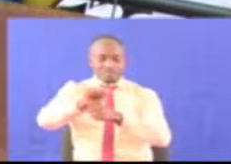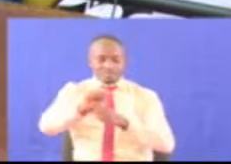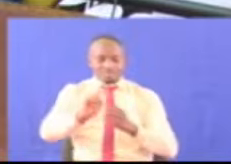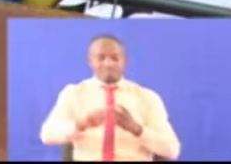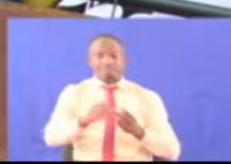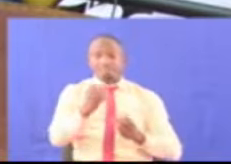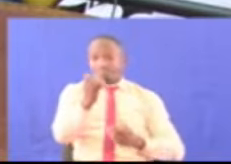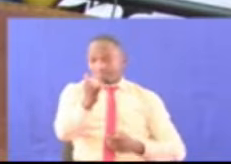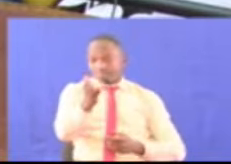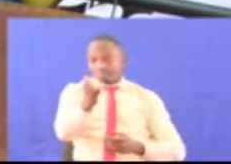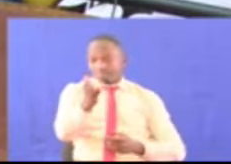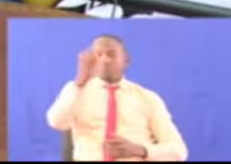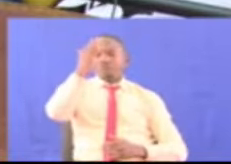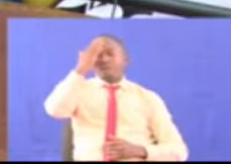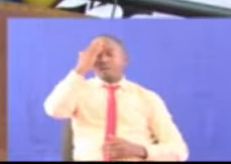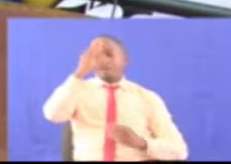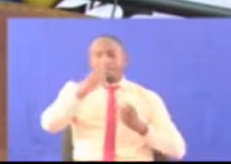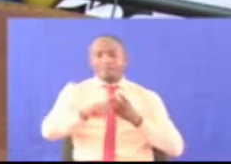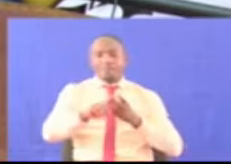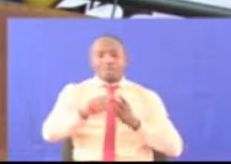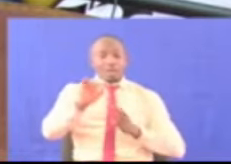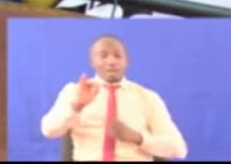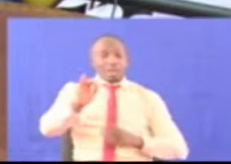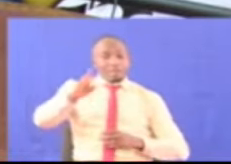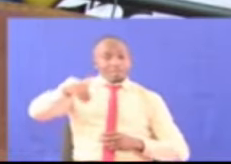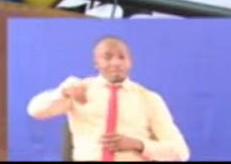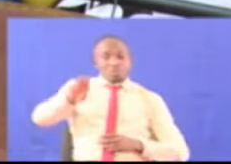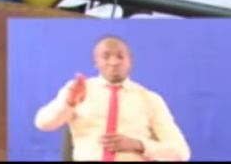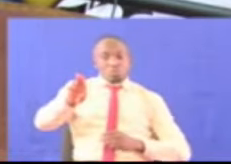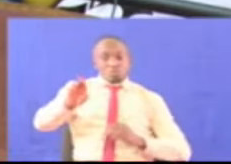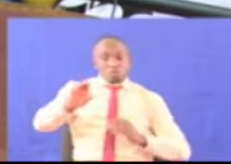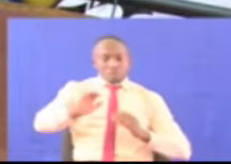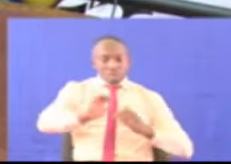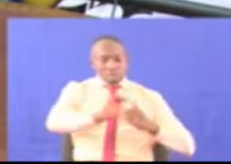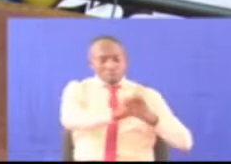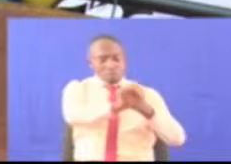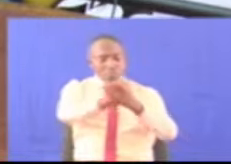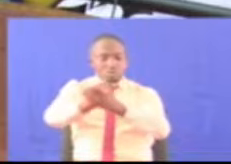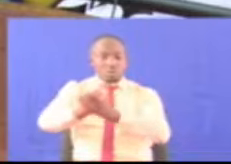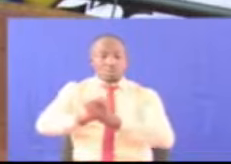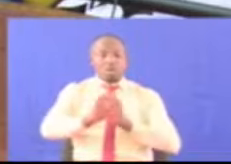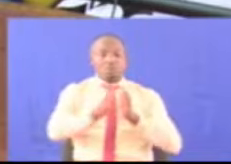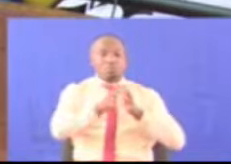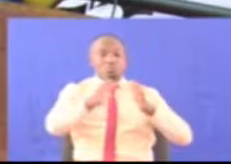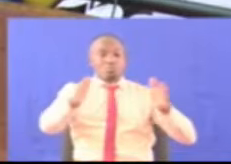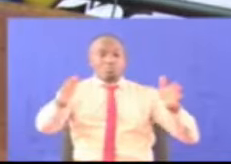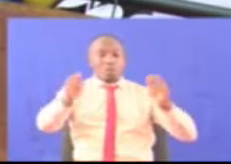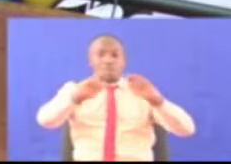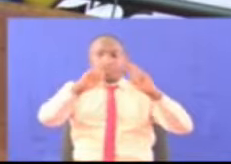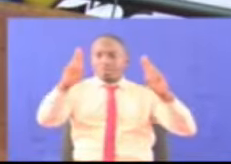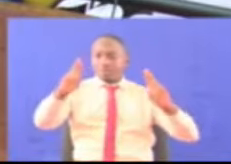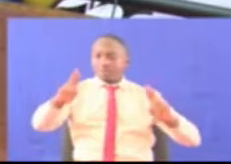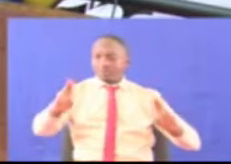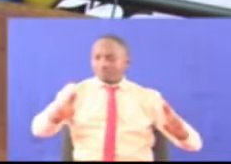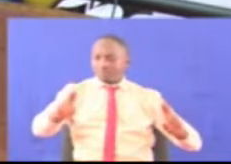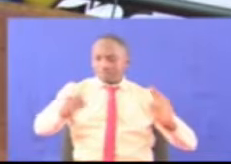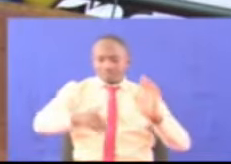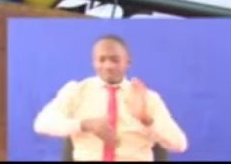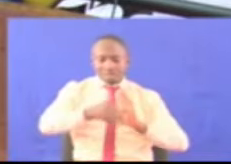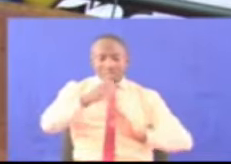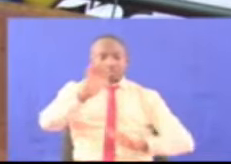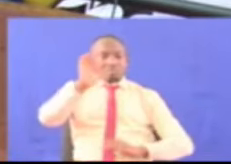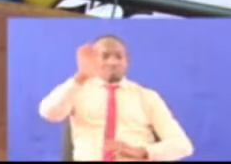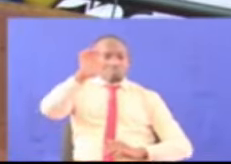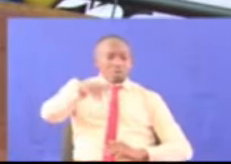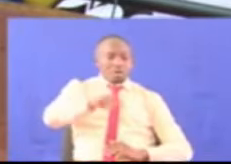Kama tunavyofahamu, IPU ni moja ya jumuiya kubwa ya kimataifa iliyoanzishwa mwaka